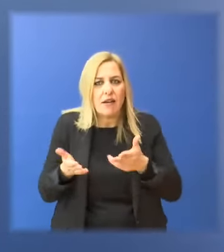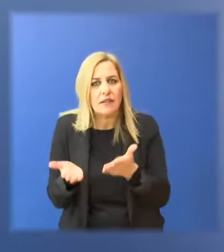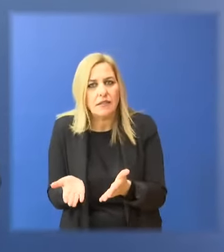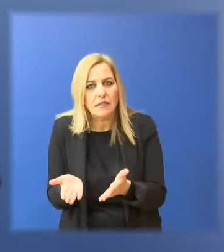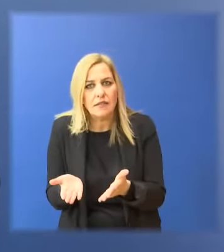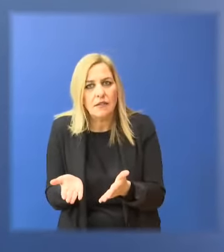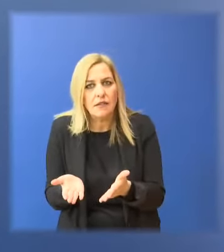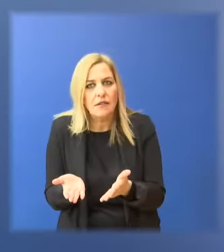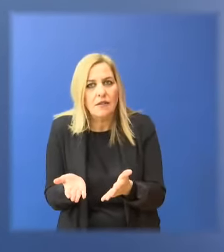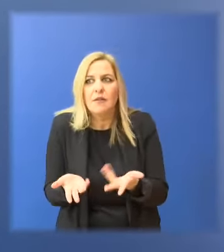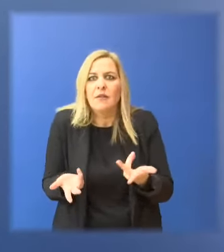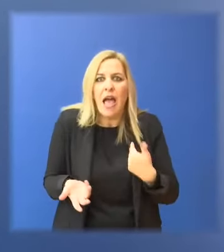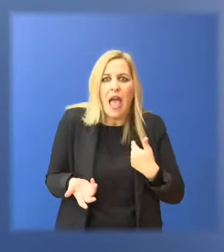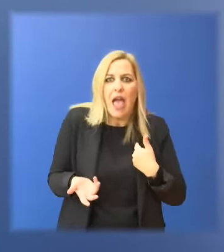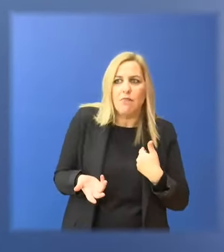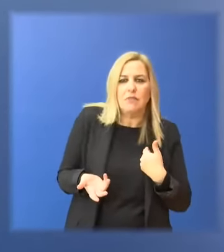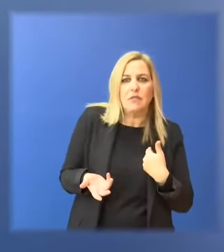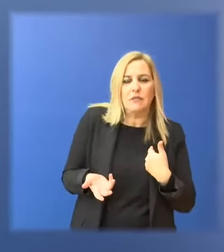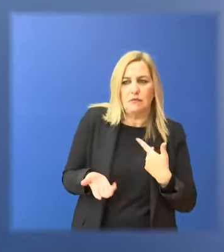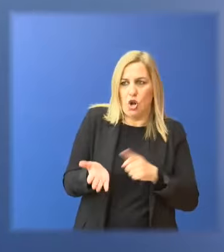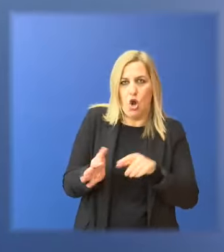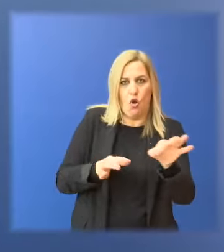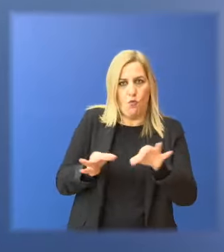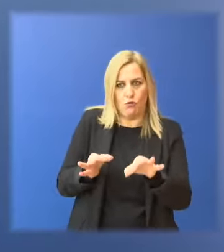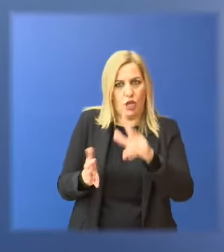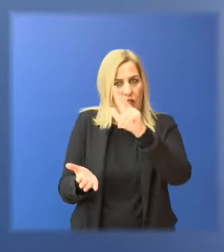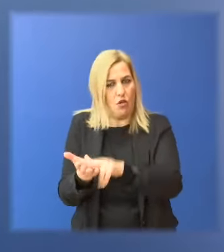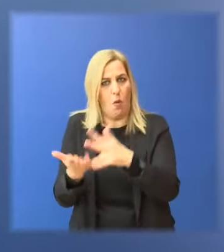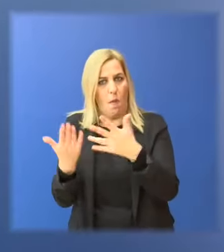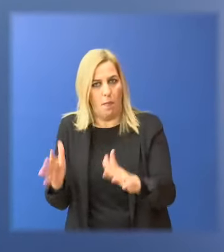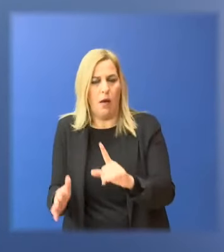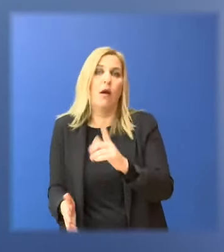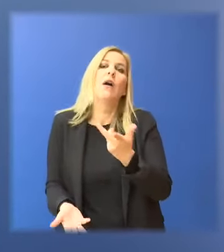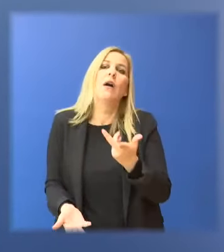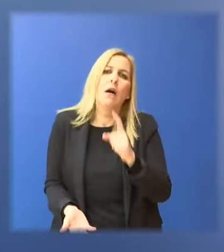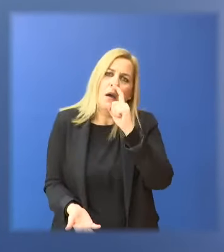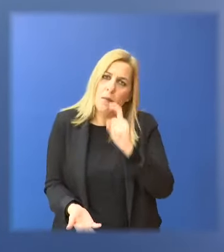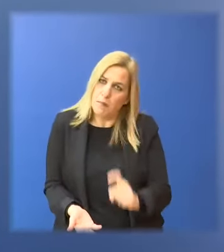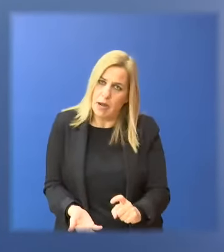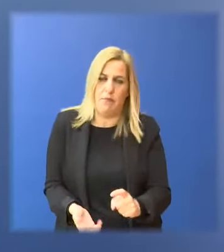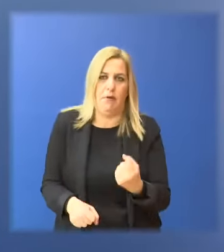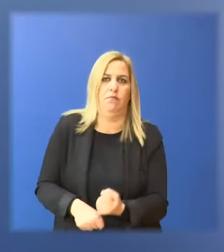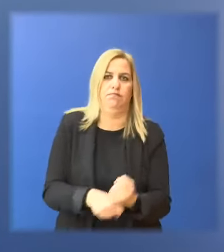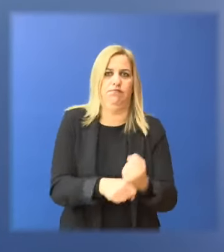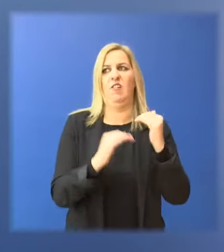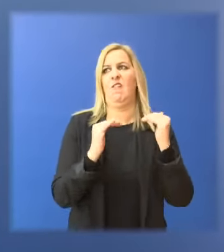και εγκρίνονται από το Υπουργικό Συμβούλιο των Νομοσχέδιων, έχουν μια αυξημένη θεσμική υποχρέωση στη συνέχεια